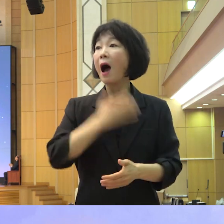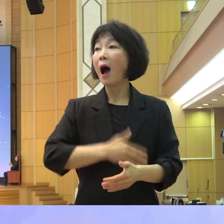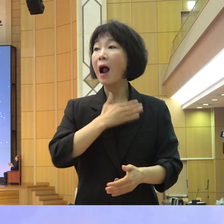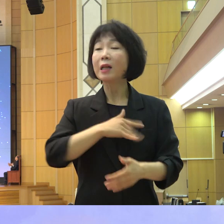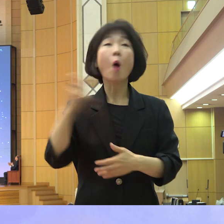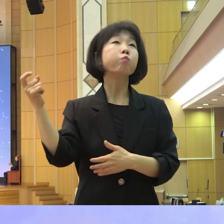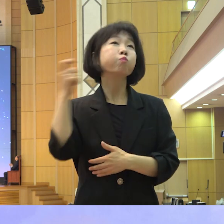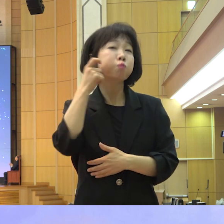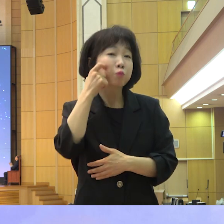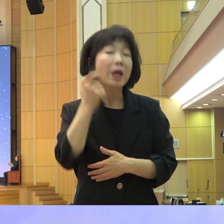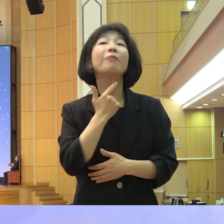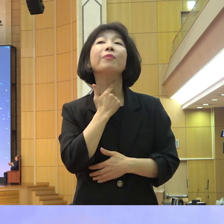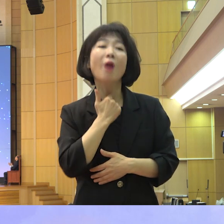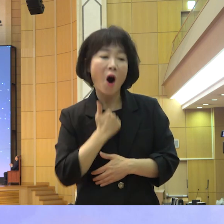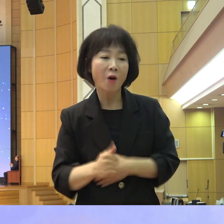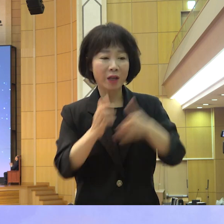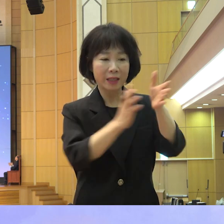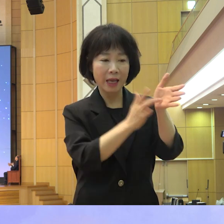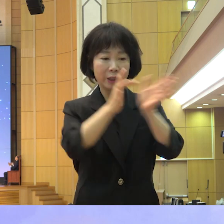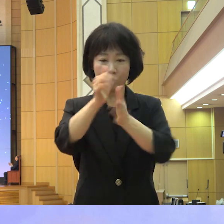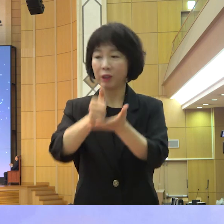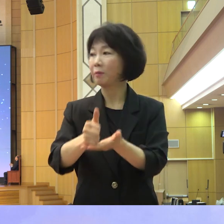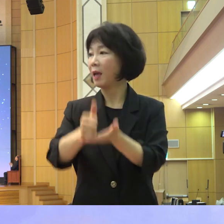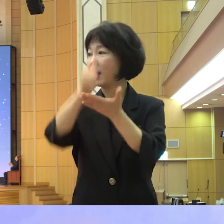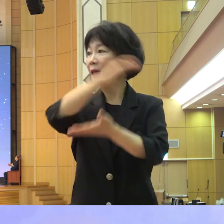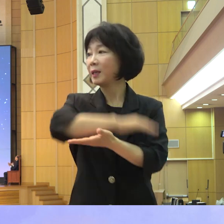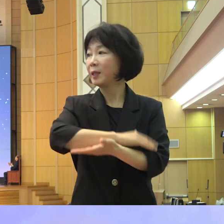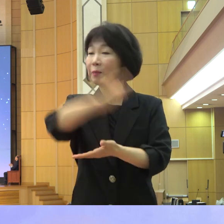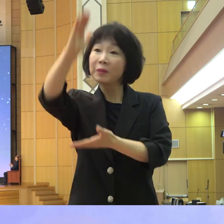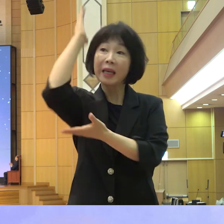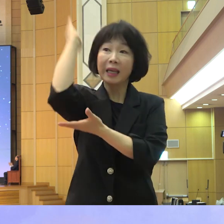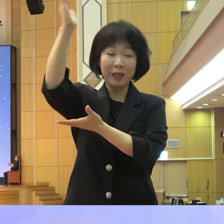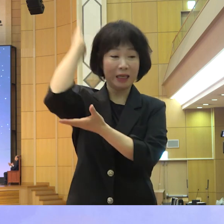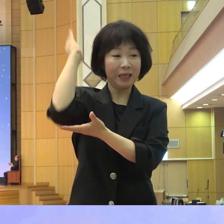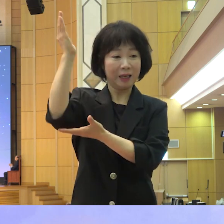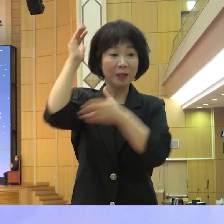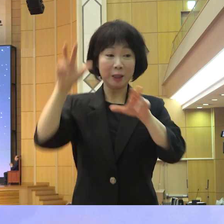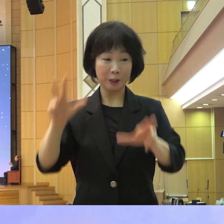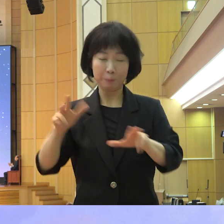알지 못했던 예수님의 이야기